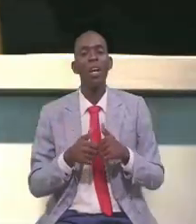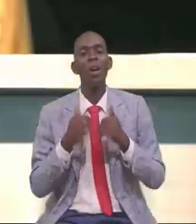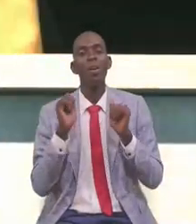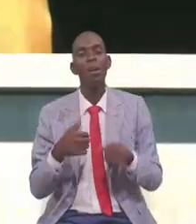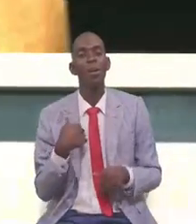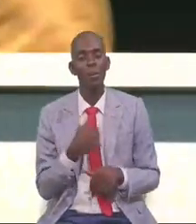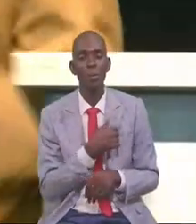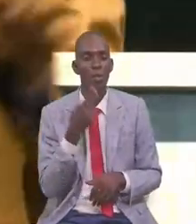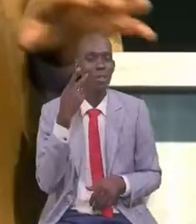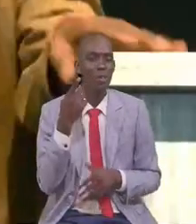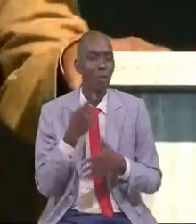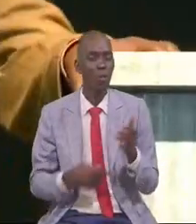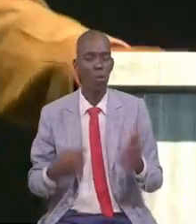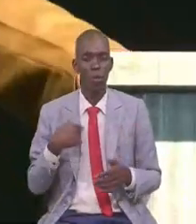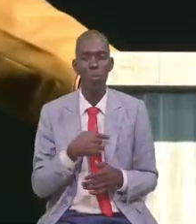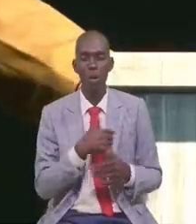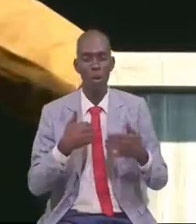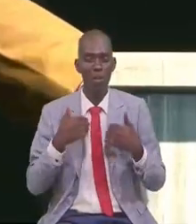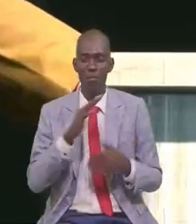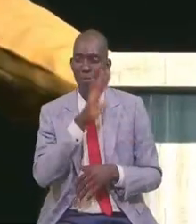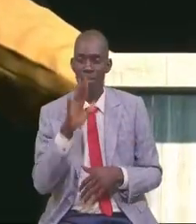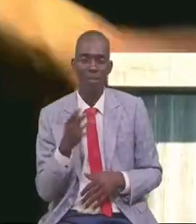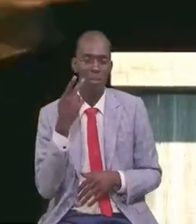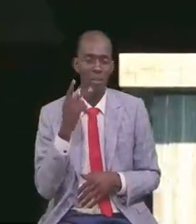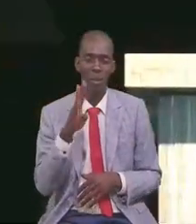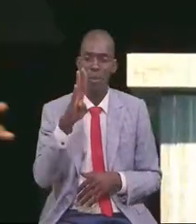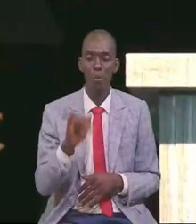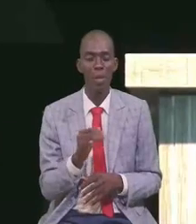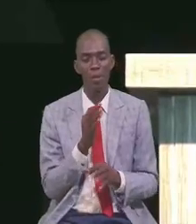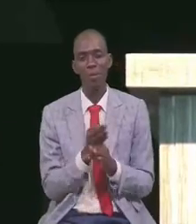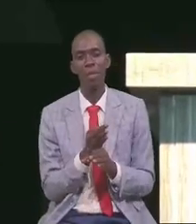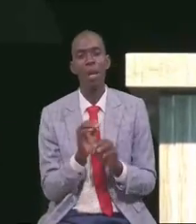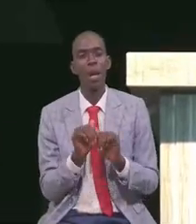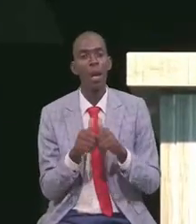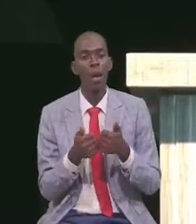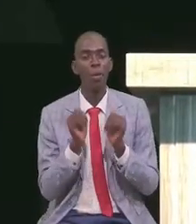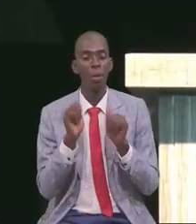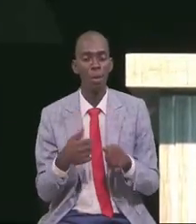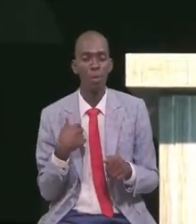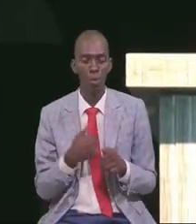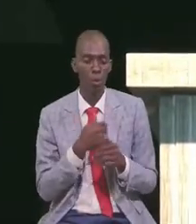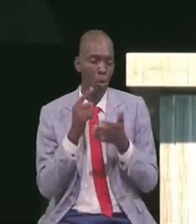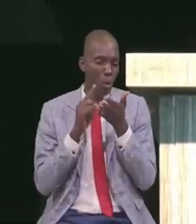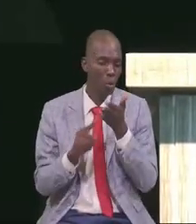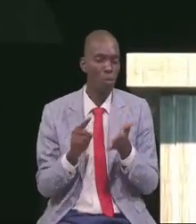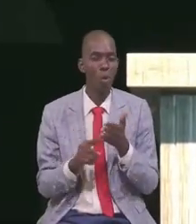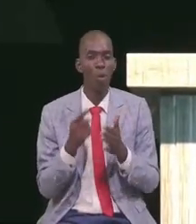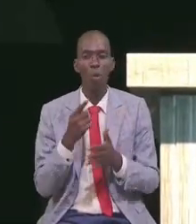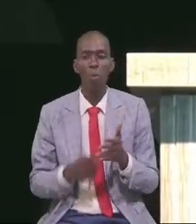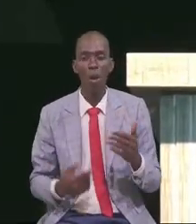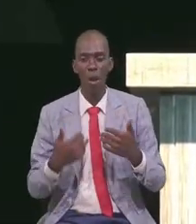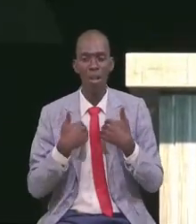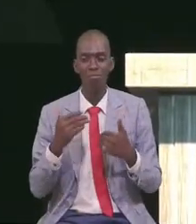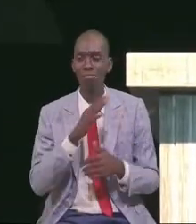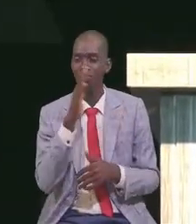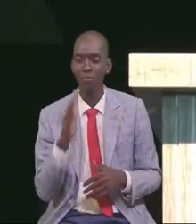vu par la foi? Comment observer ce qui n'a jamais été fait